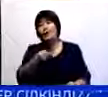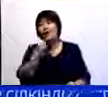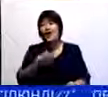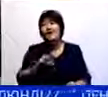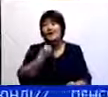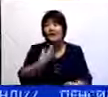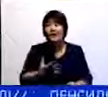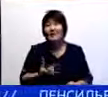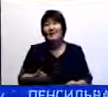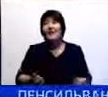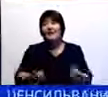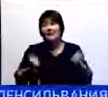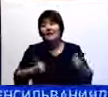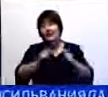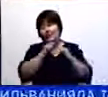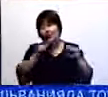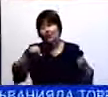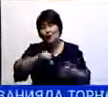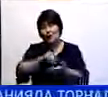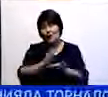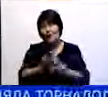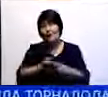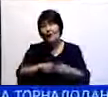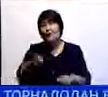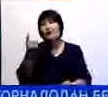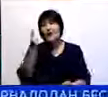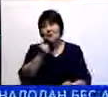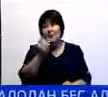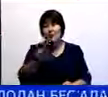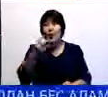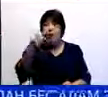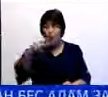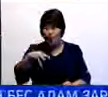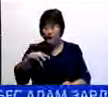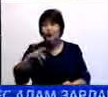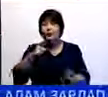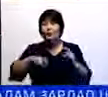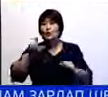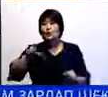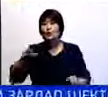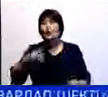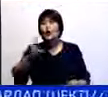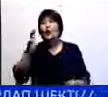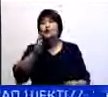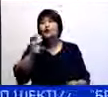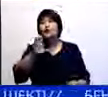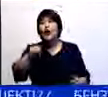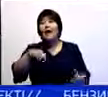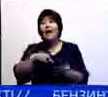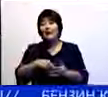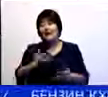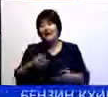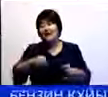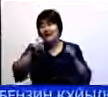жақсы-жақсы ынталандыру сыйлықтарын қойып жатырмыз. Оның біріншісі 30 студентке Нұр-Сұлтан қаласына